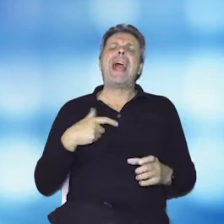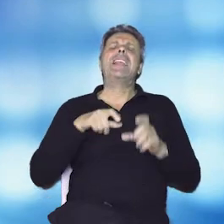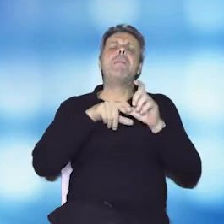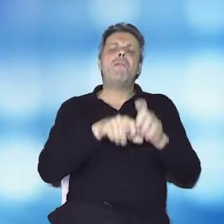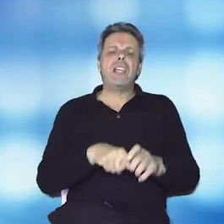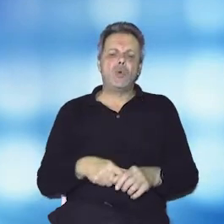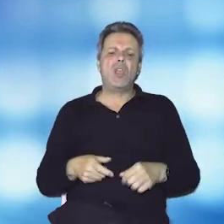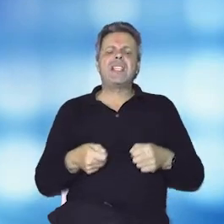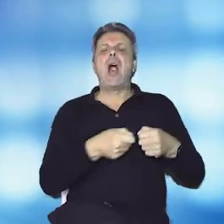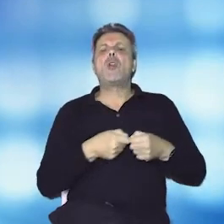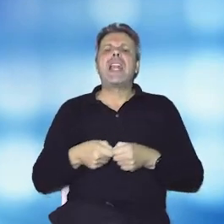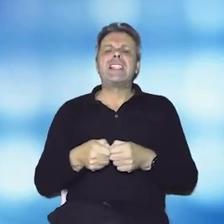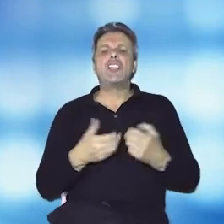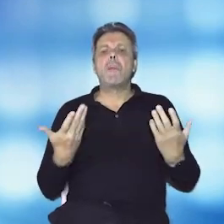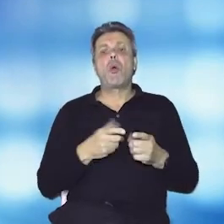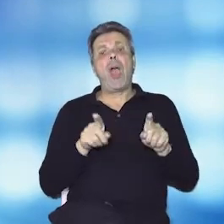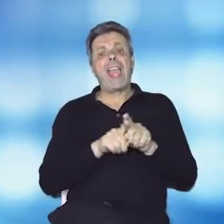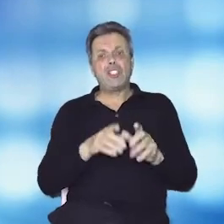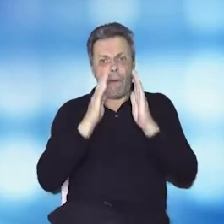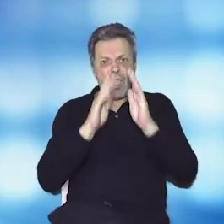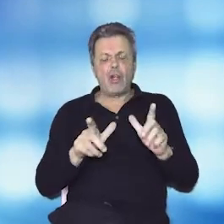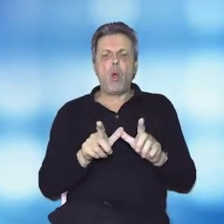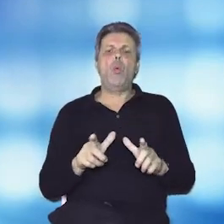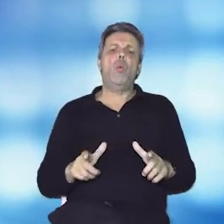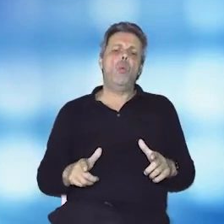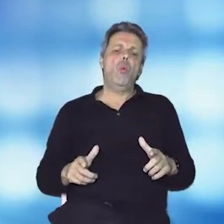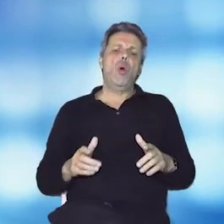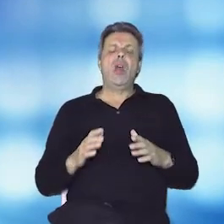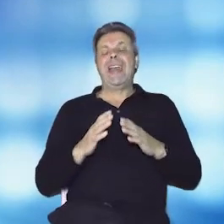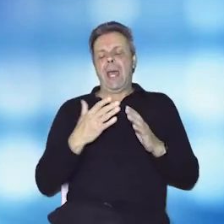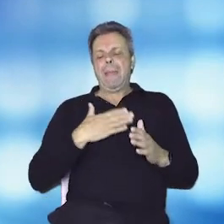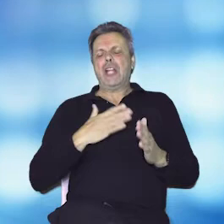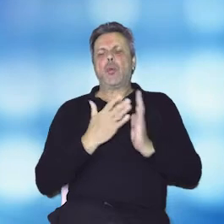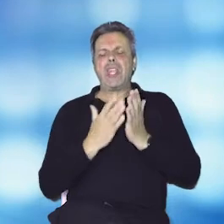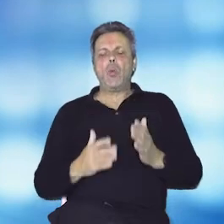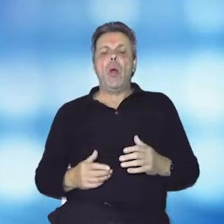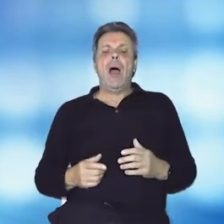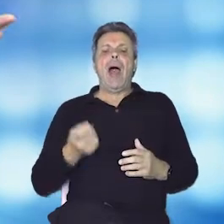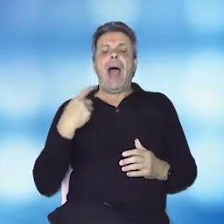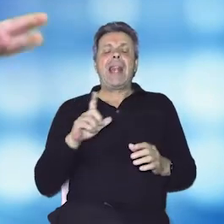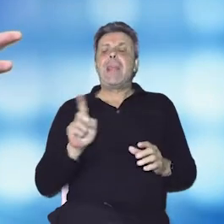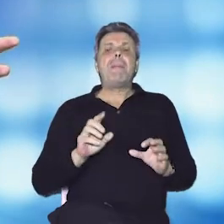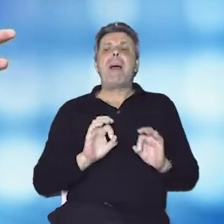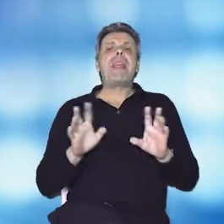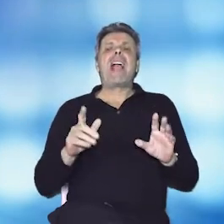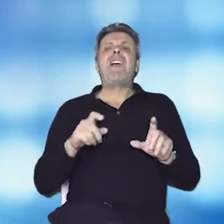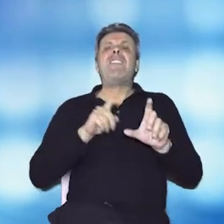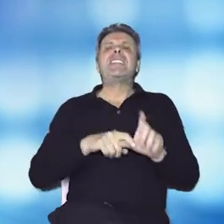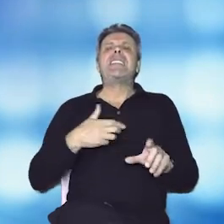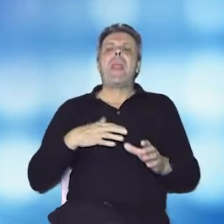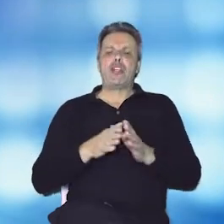sa organizacijom koja također vjeruje u Mormonovu knjigu, ali nema nikakve veze sa našom